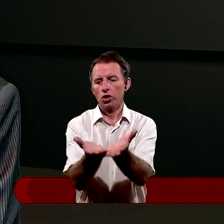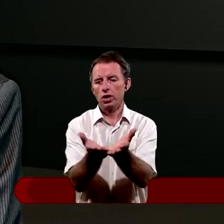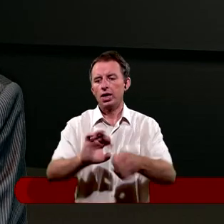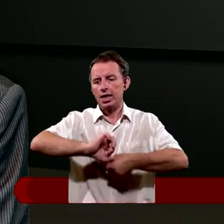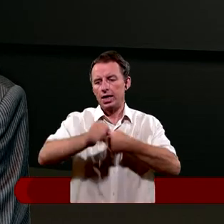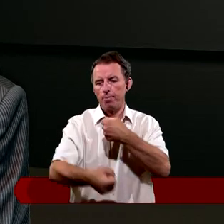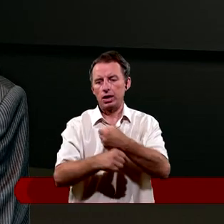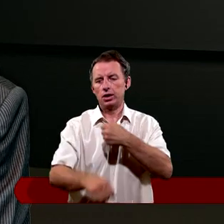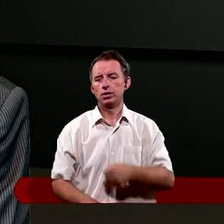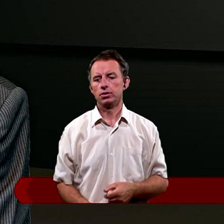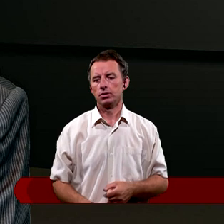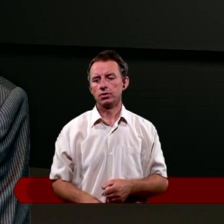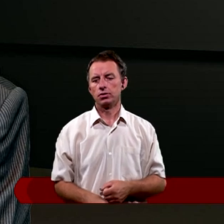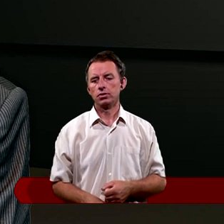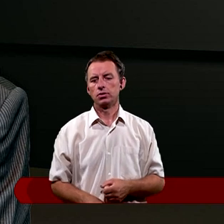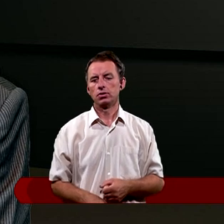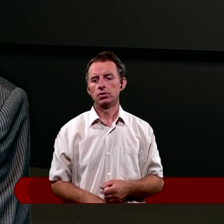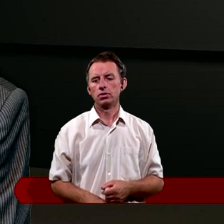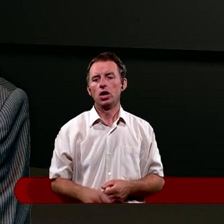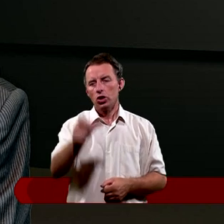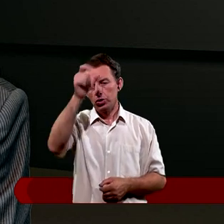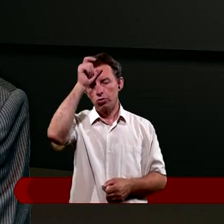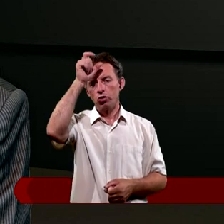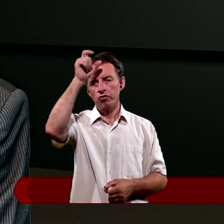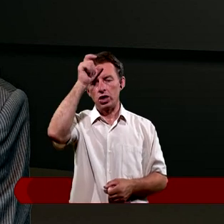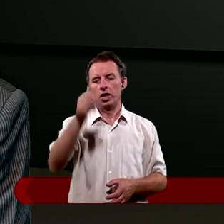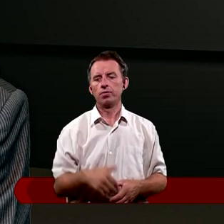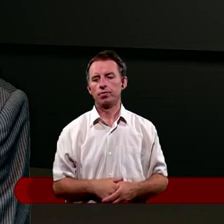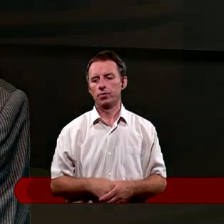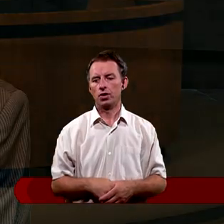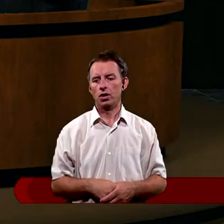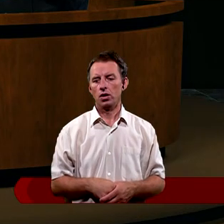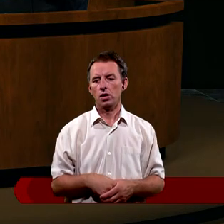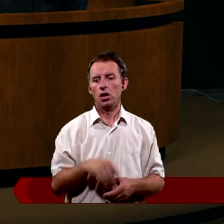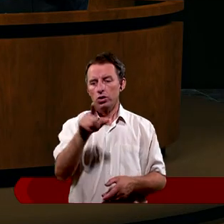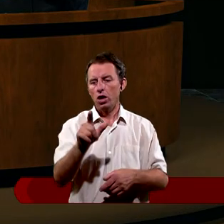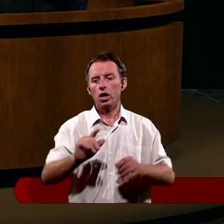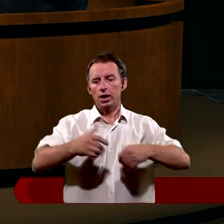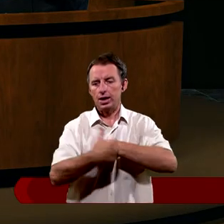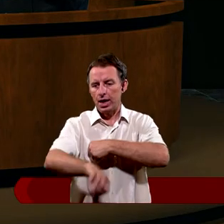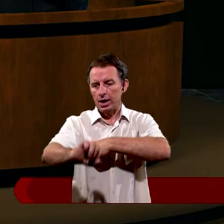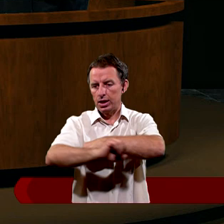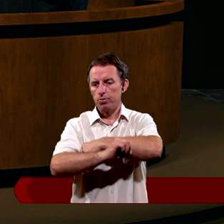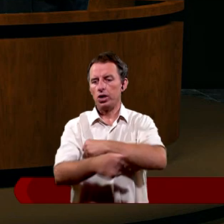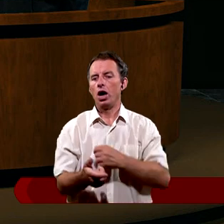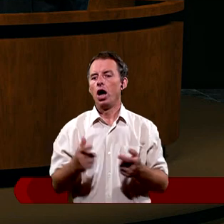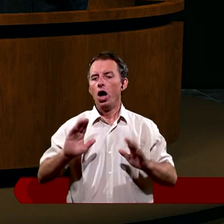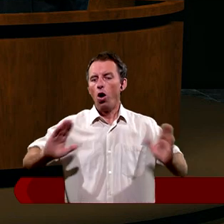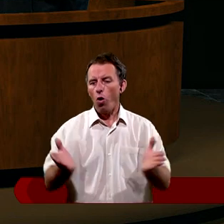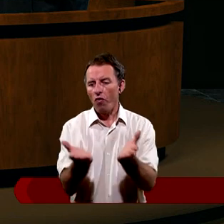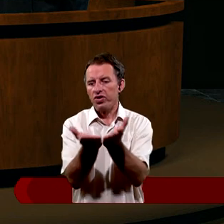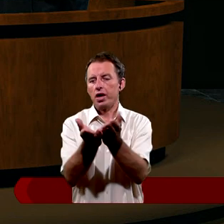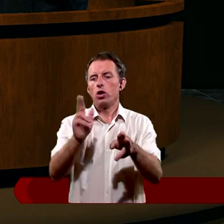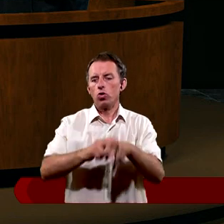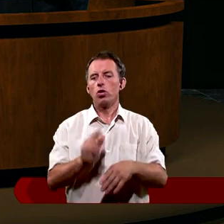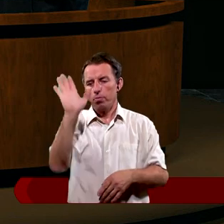złożony zamiast człowieka. symbolizował zastępczą ofiarę, którą miał wykonać